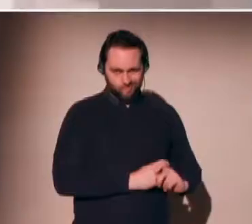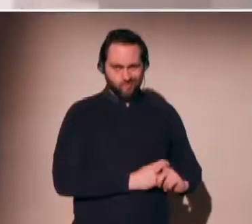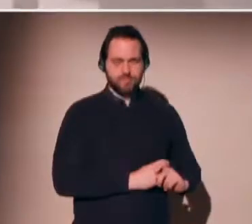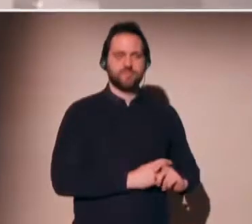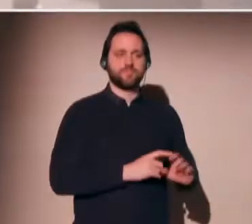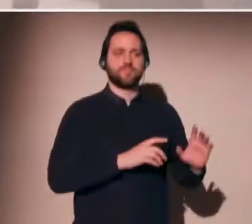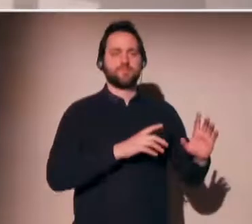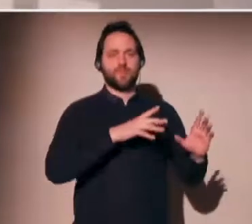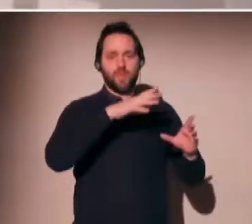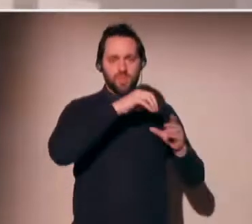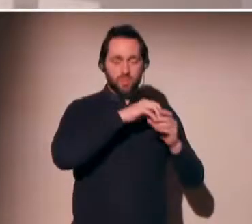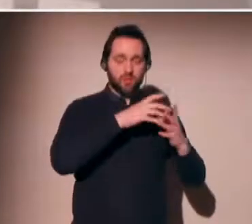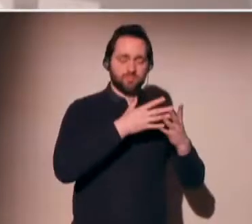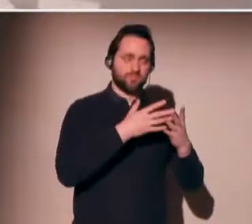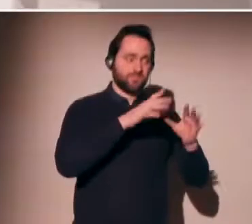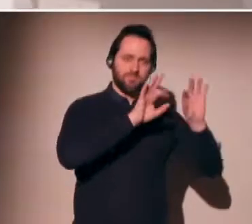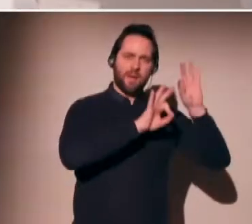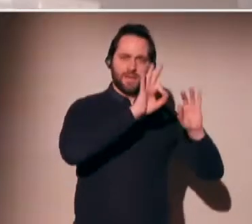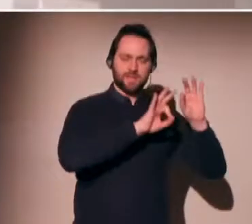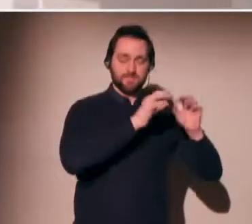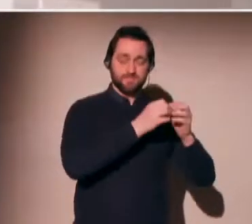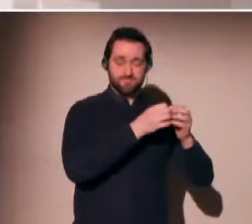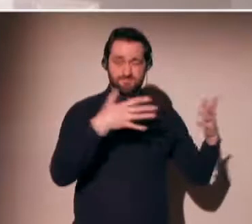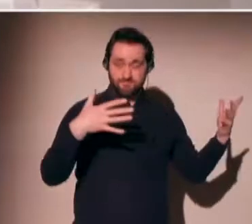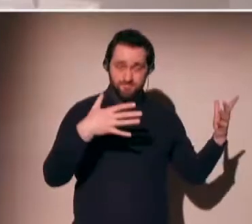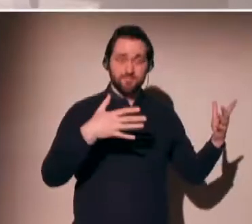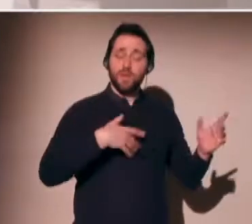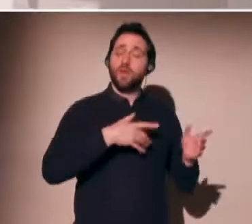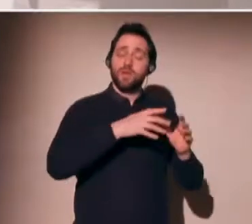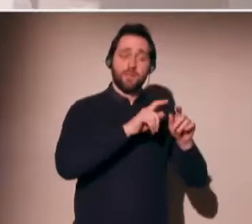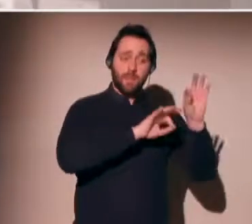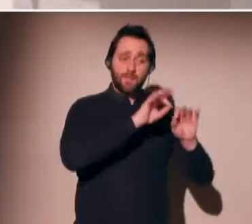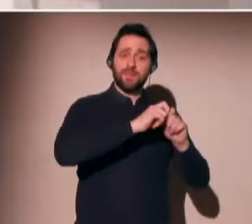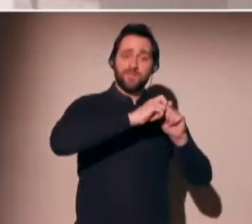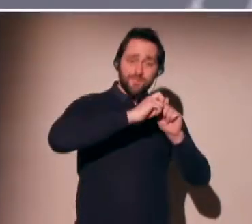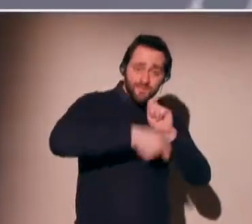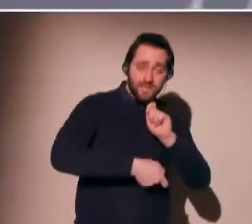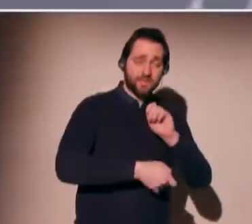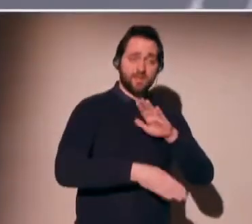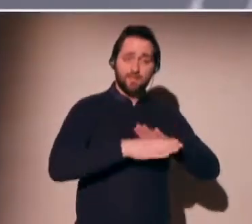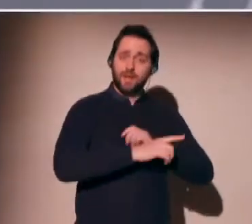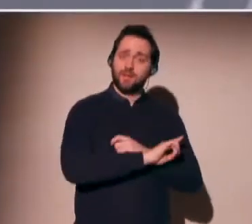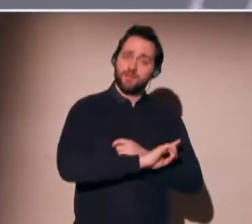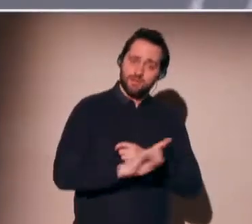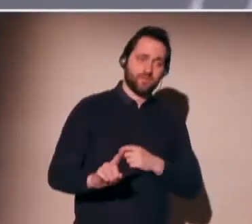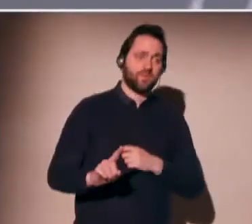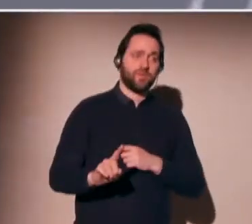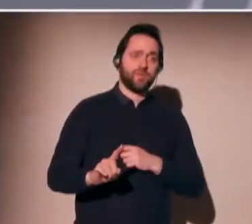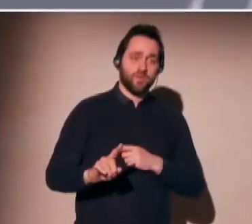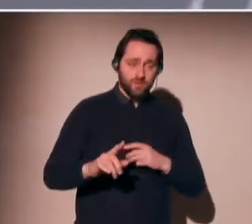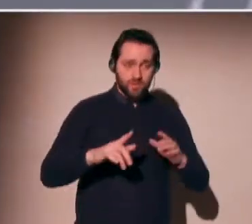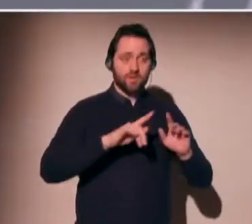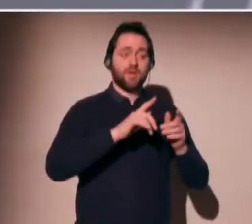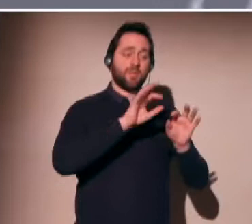un très grand nombre de paramètres qui ne sont pas fixés à l'avance. Et ces paramètres sont fixés dans la phase